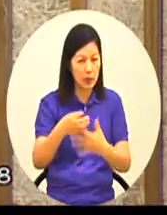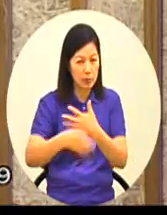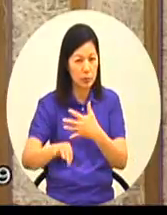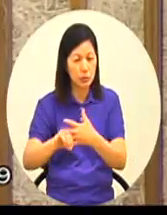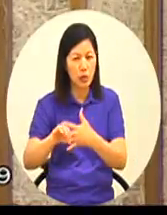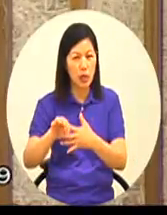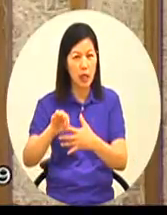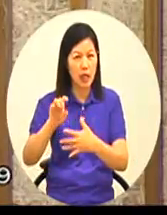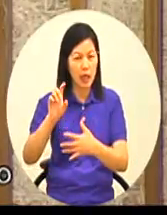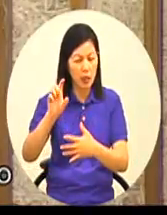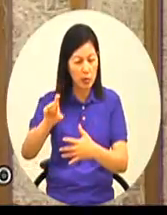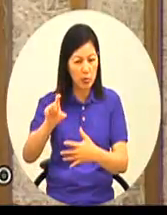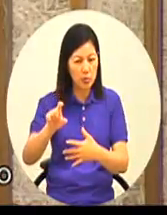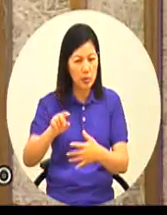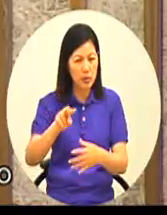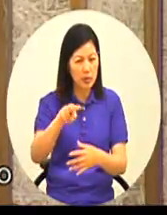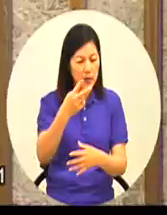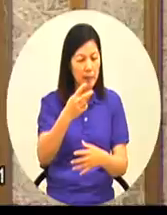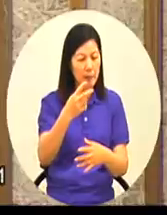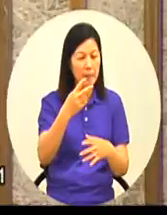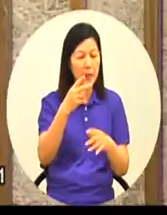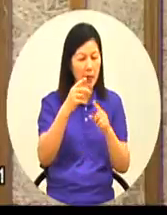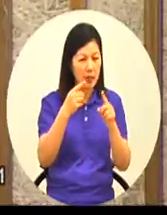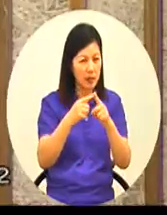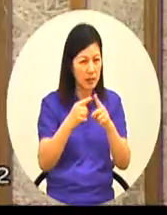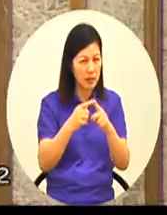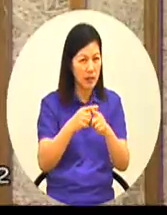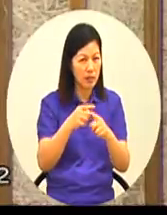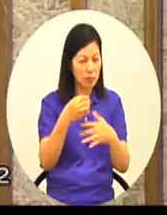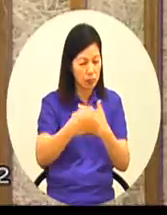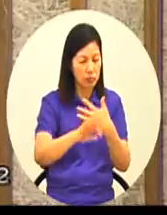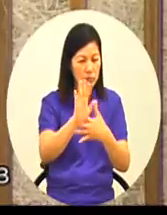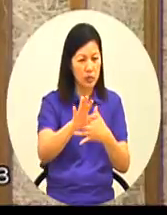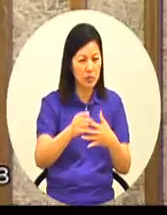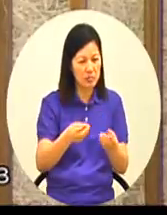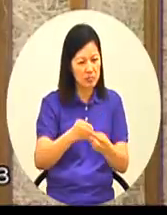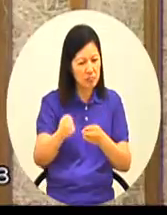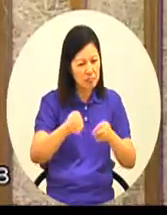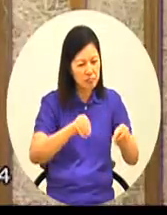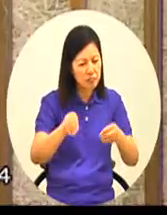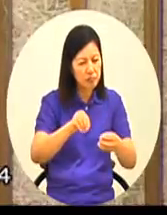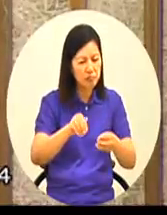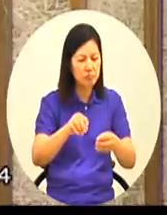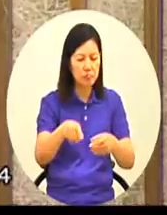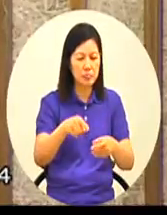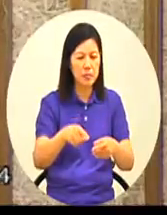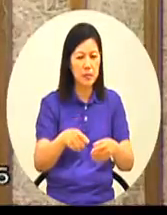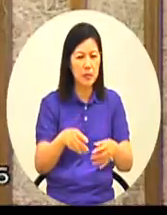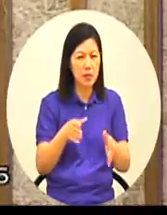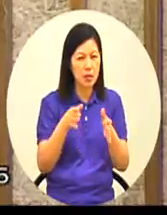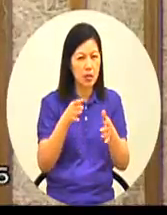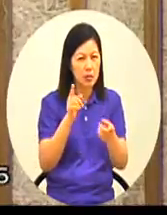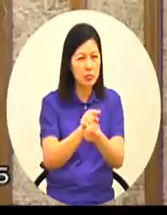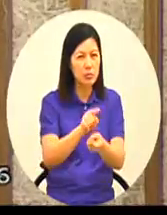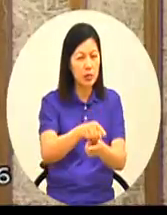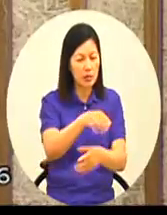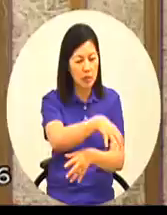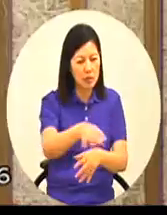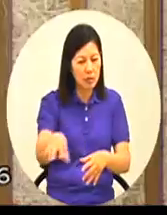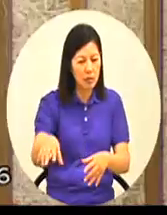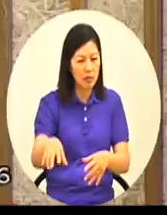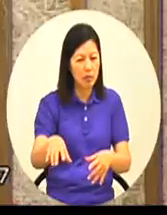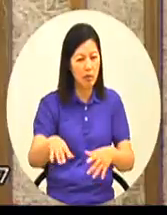61个机关，缺额达到200多人，也就是说在职技工这部分的分配其实是有一个对机关来讲是有不平均的状况，所以我务必要解